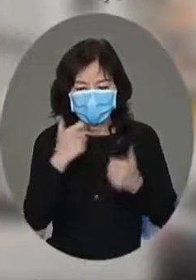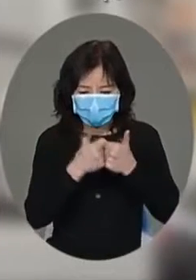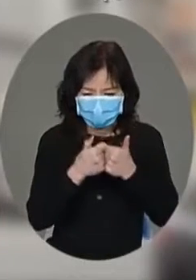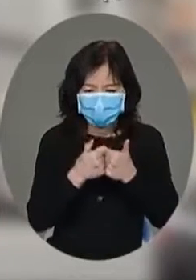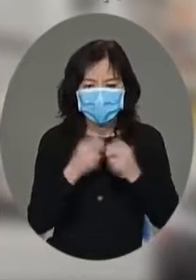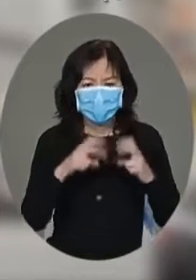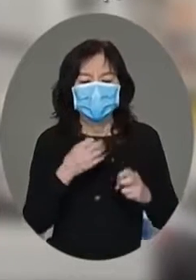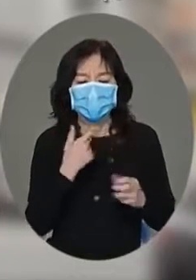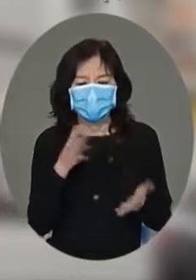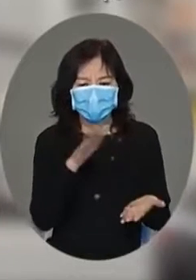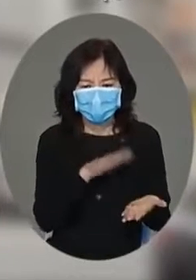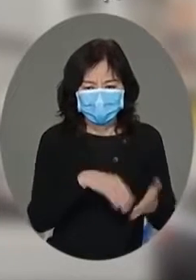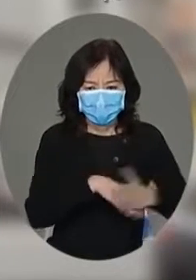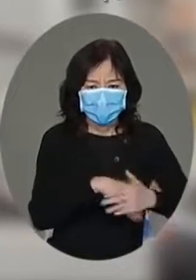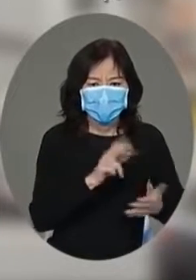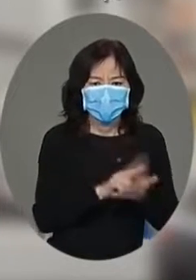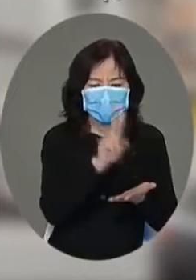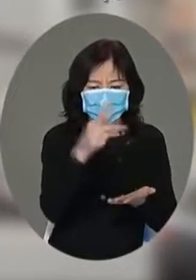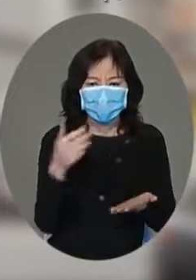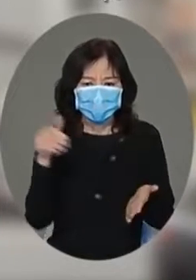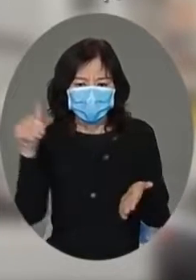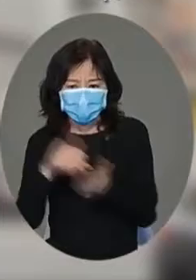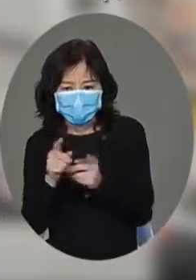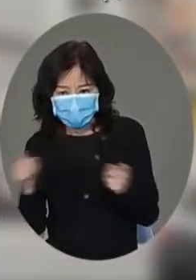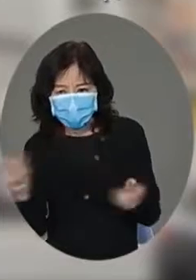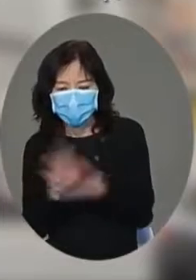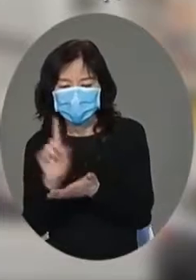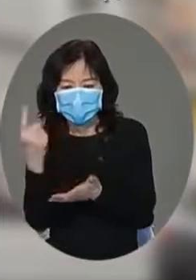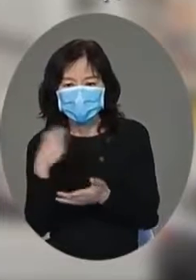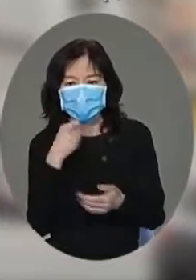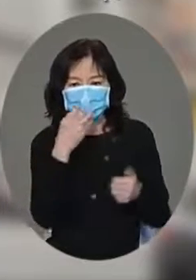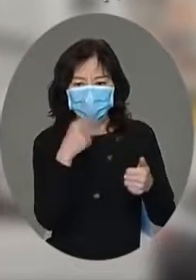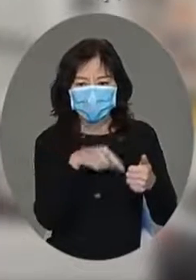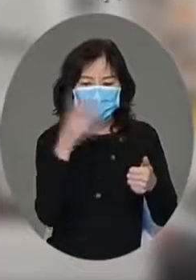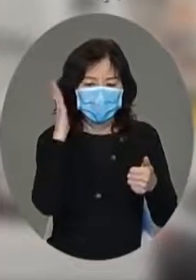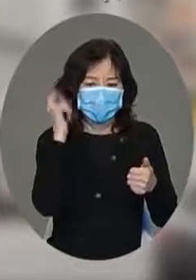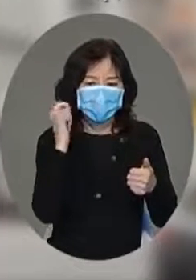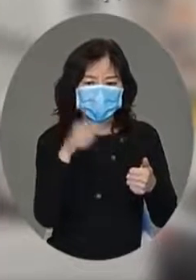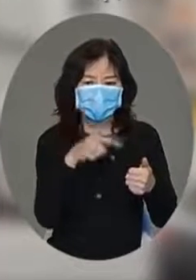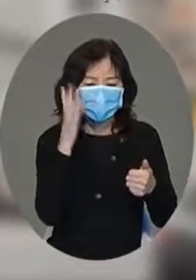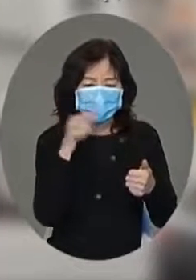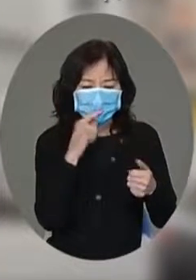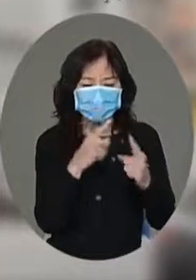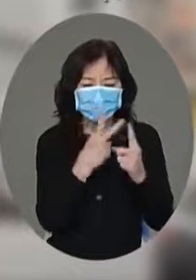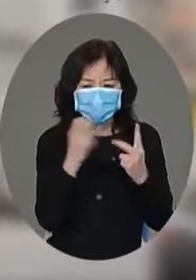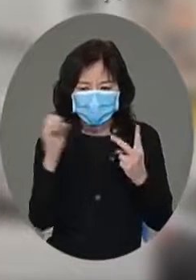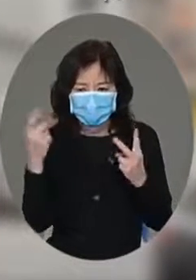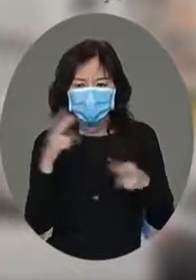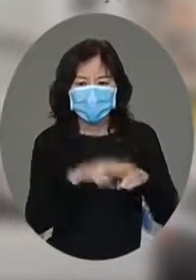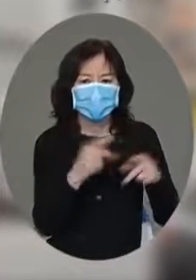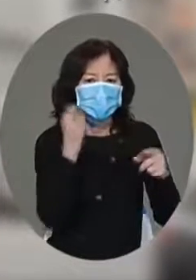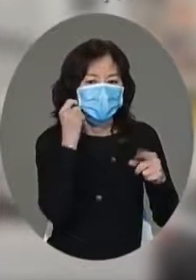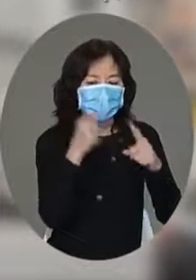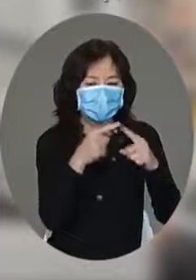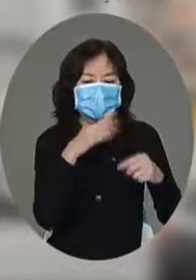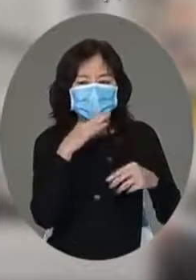積壓2年，最長達11年。其中一名香港男子在2011年被揭發同2名內地女子假結